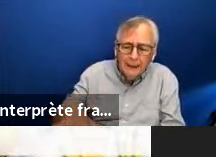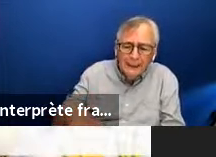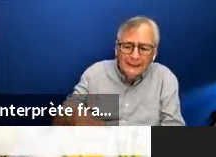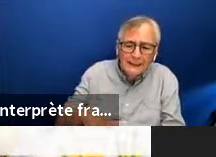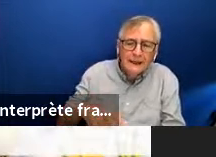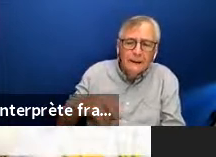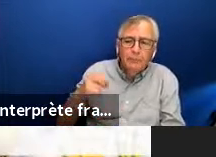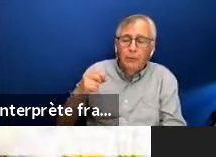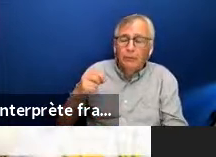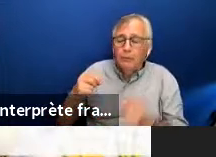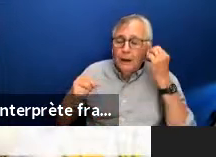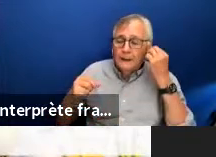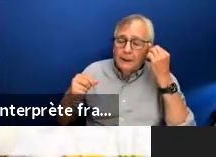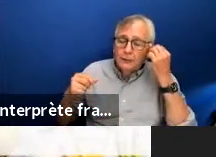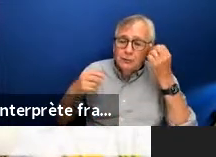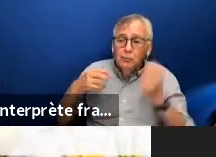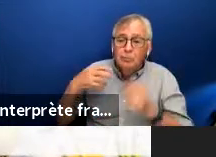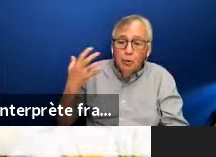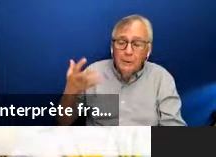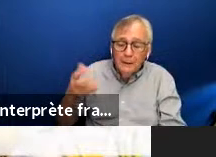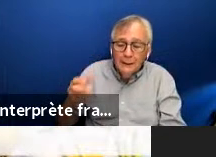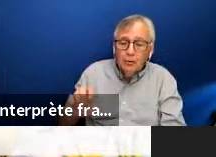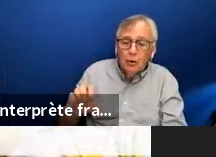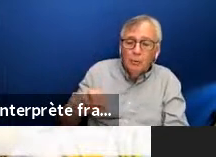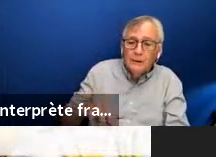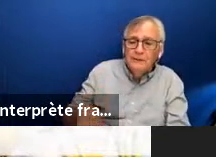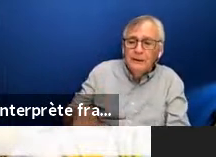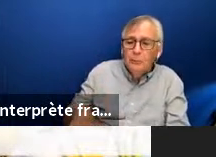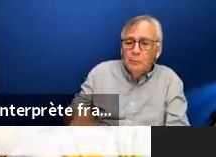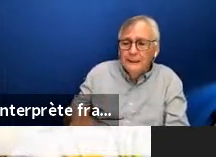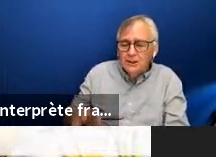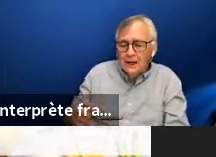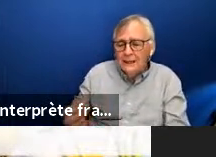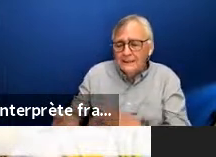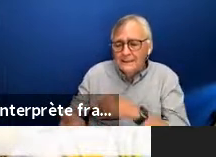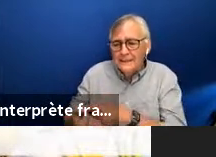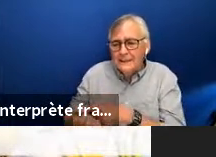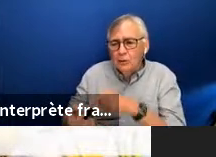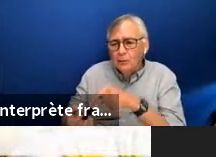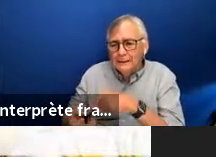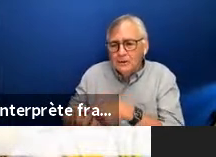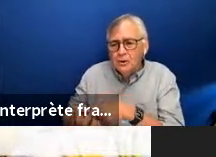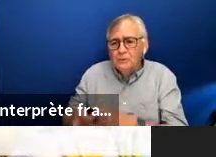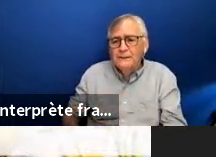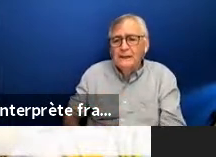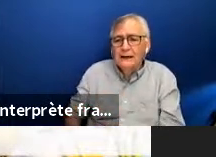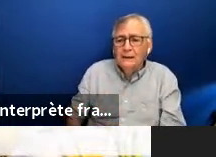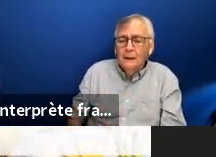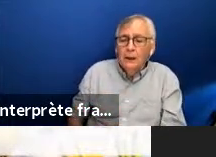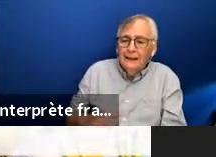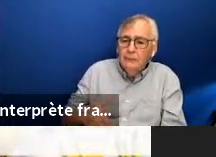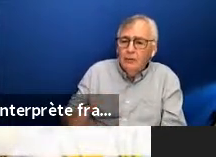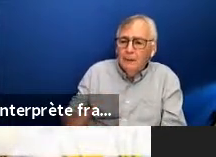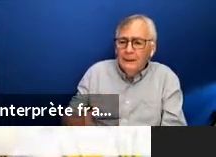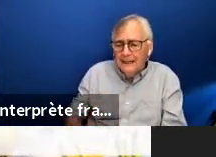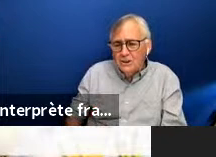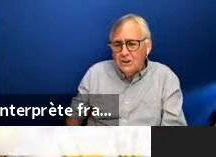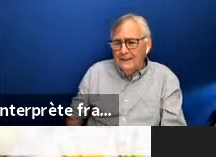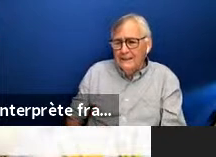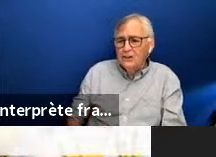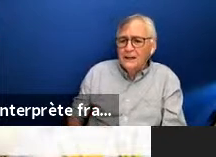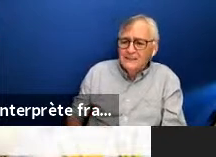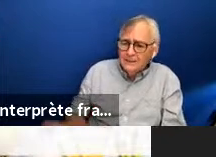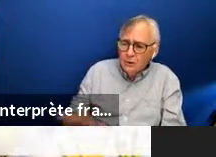enfants malentendants peuvent entendre du bruit. Donc, pour éviter le bruit des chaises, d'essayer de mettre quelque chose qui rend les mouvements